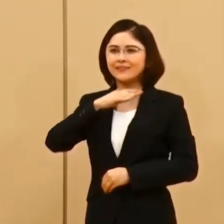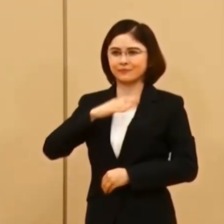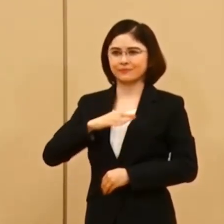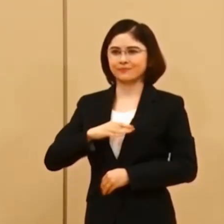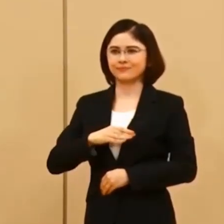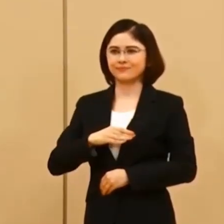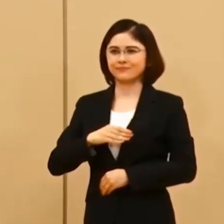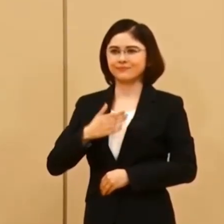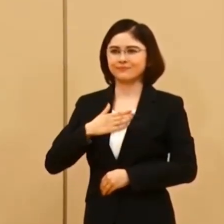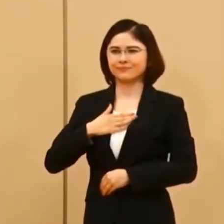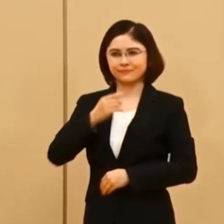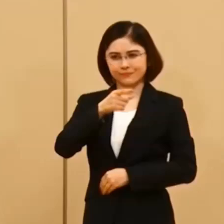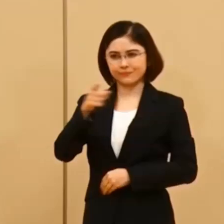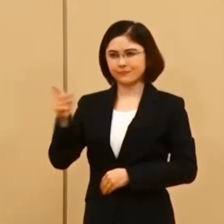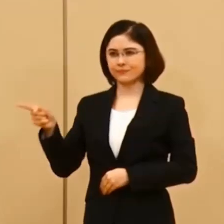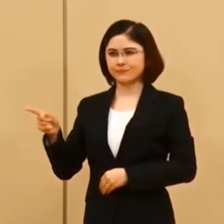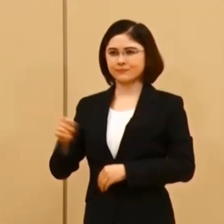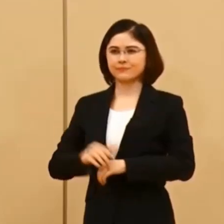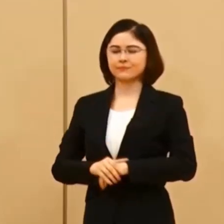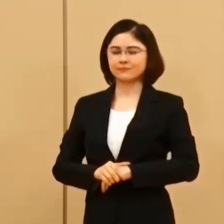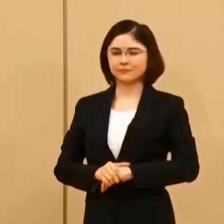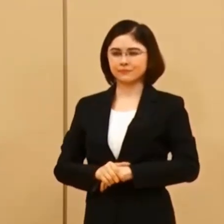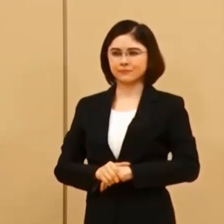けんさんです